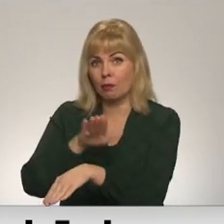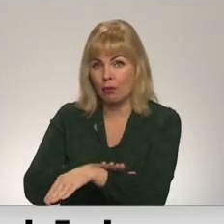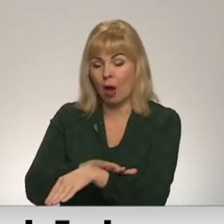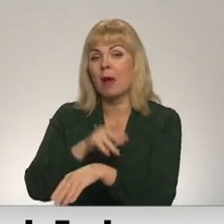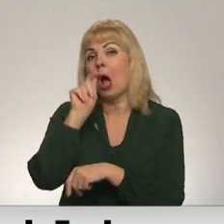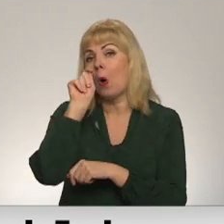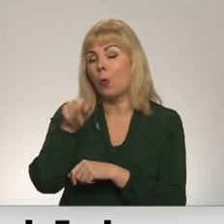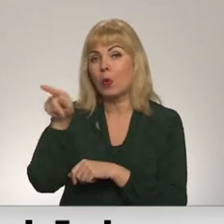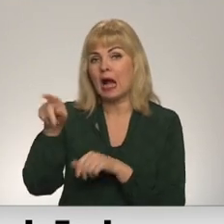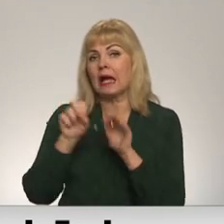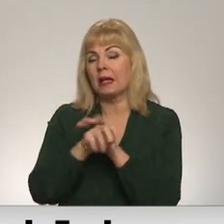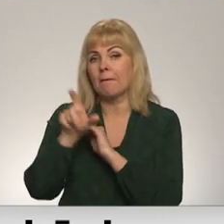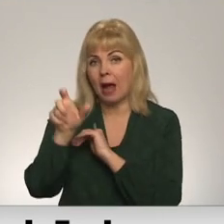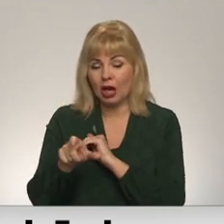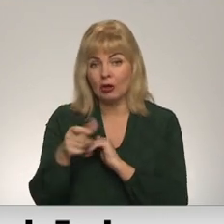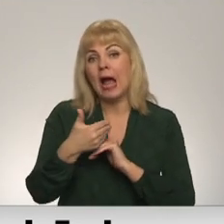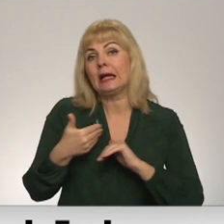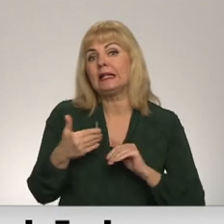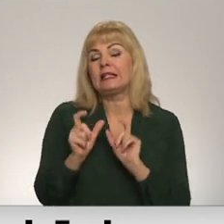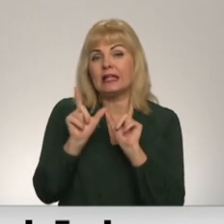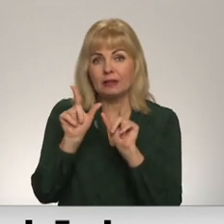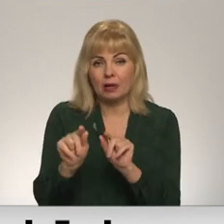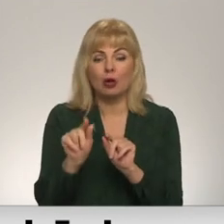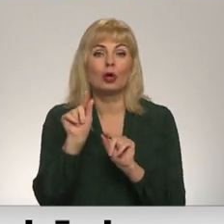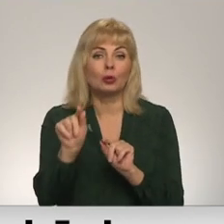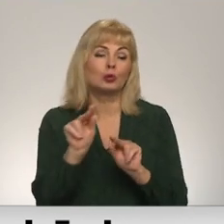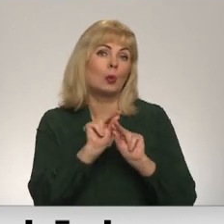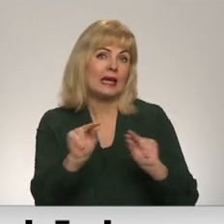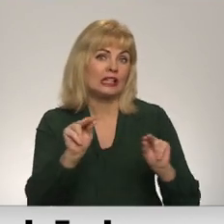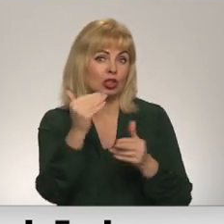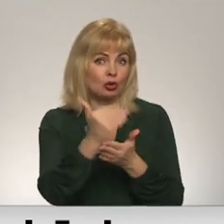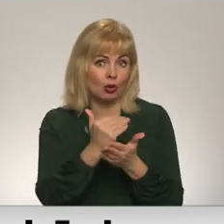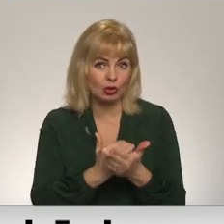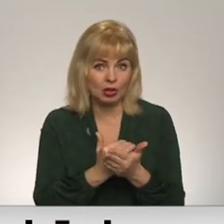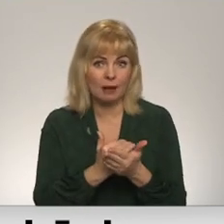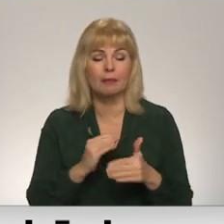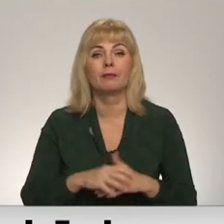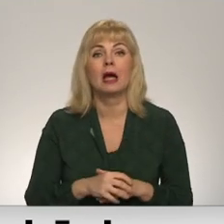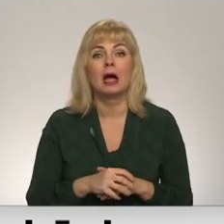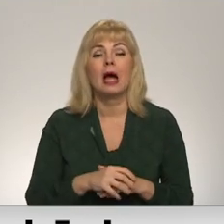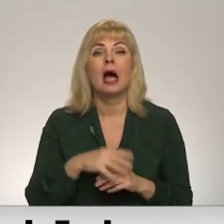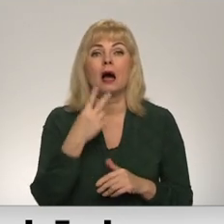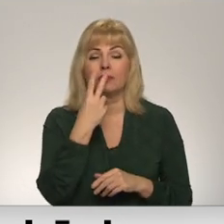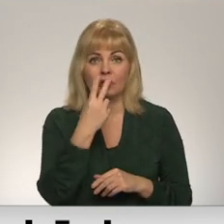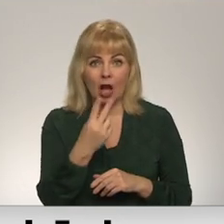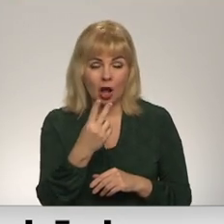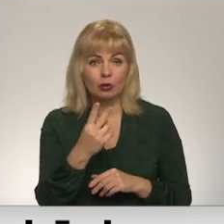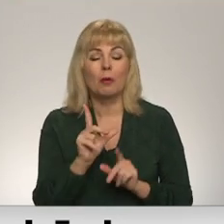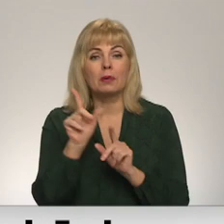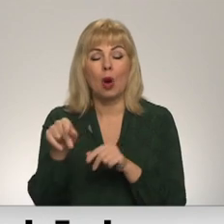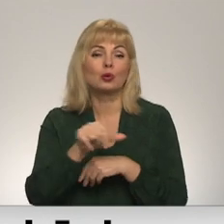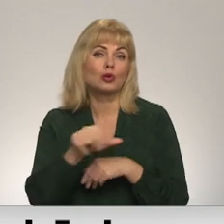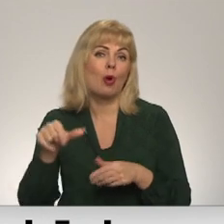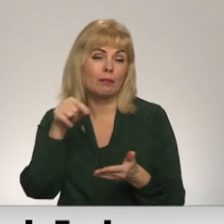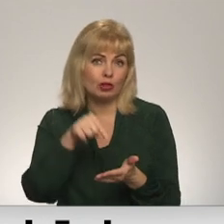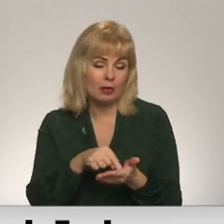Ukrainas bēgļiem. Īsi pirms izbraukšanas vēl īsa instrukcija. Tad jau sadalāmies, tur paliek vēl pārsimt kilometrus, kā tikai robežpunktu braukt.